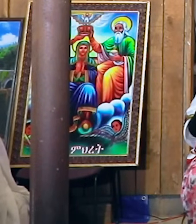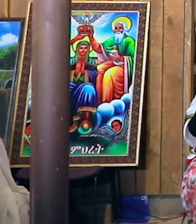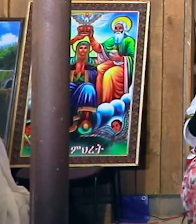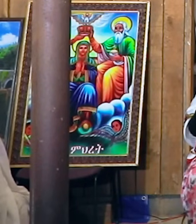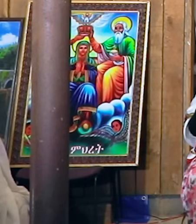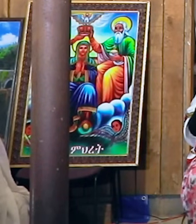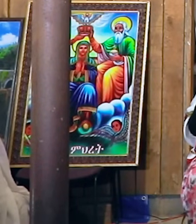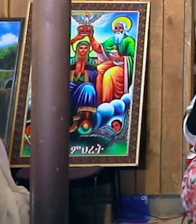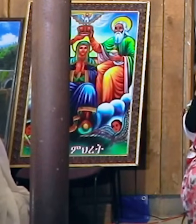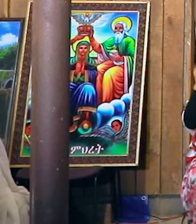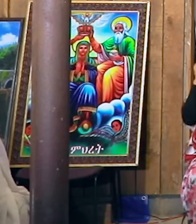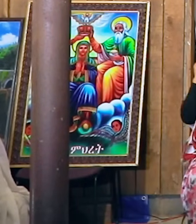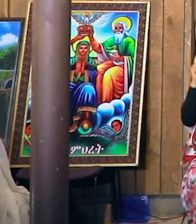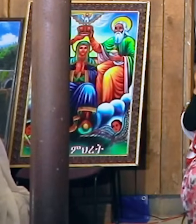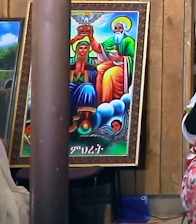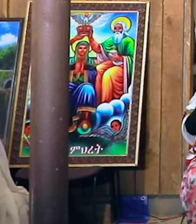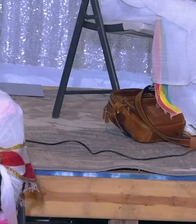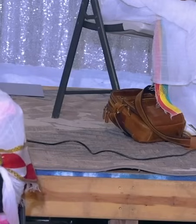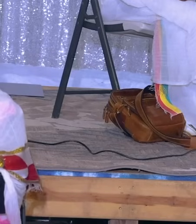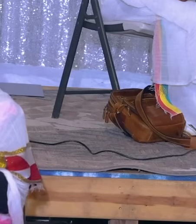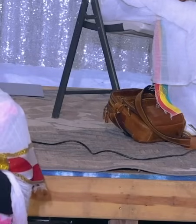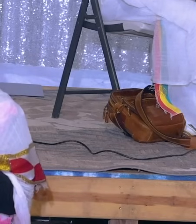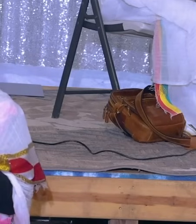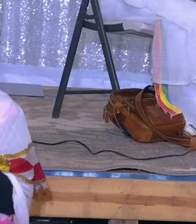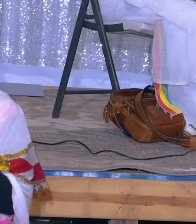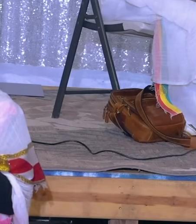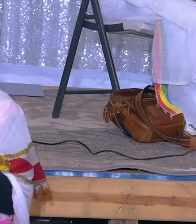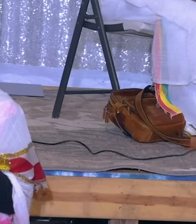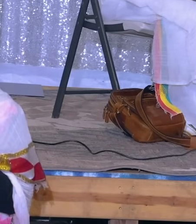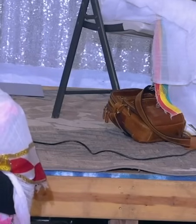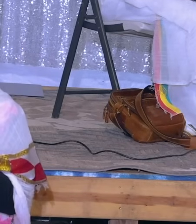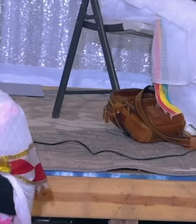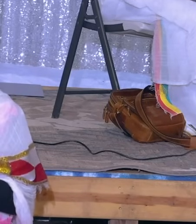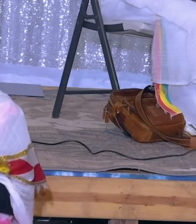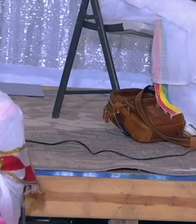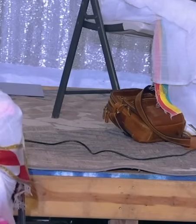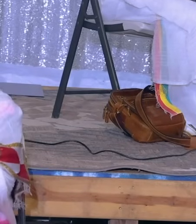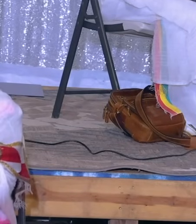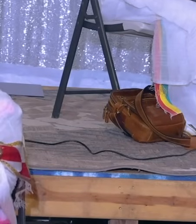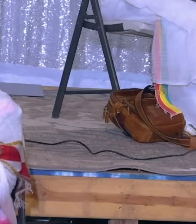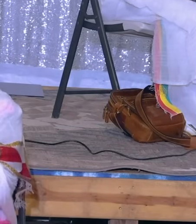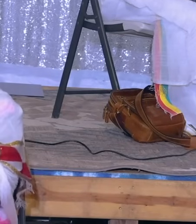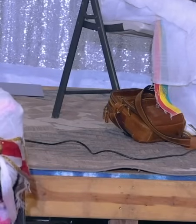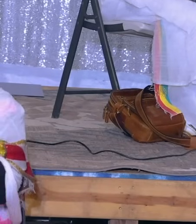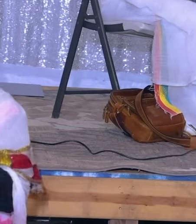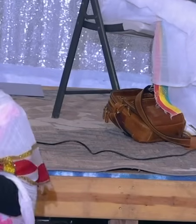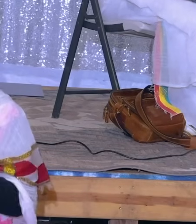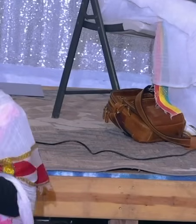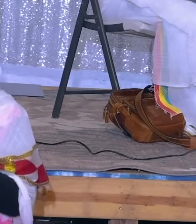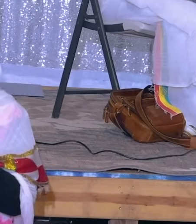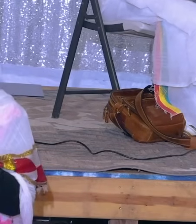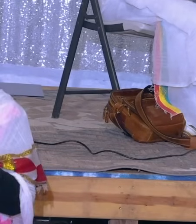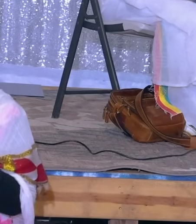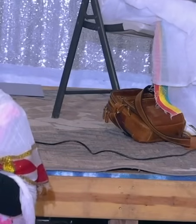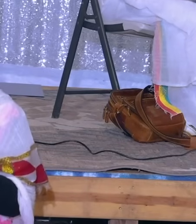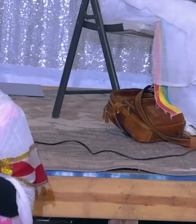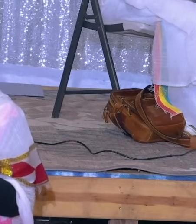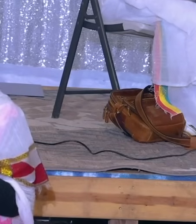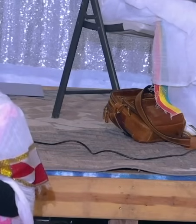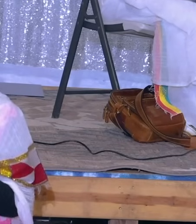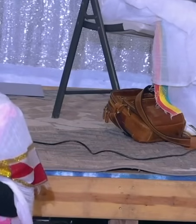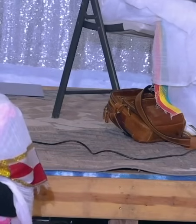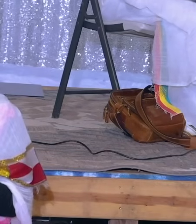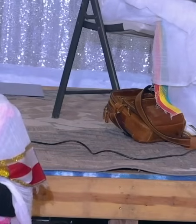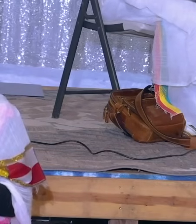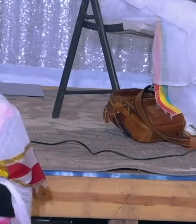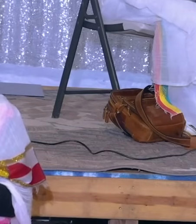ያብራራውን ሀሳብ ብሎ እንዳይተወው ደግሞ እንዲህ የተጋገዝን የምንመልሰው እንዲሆን ግብዣ ማቅረብ